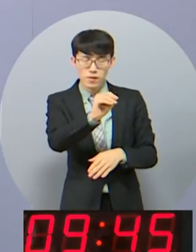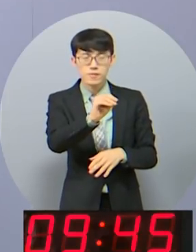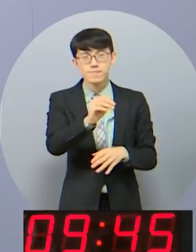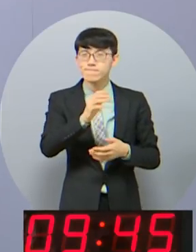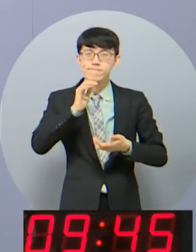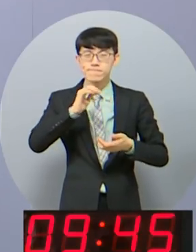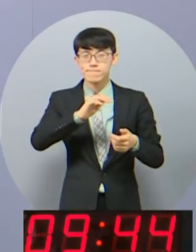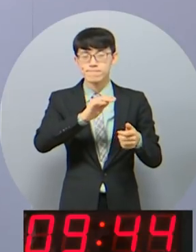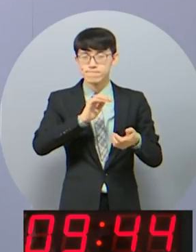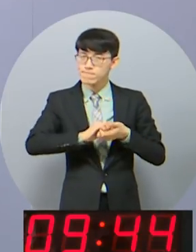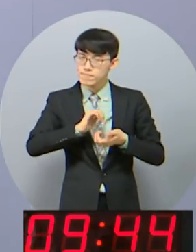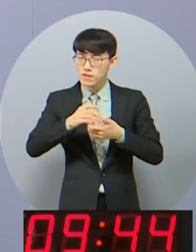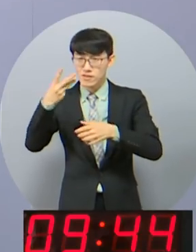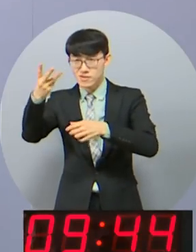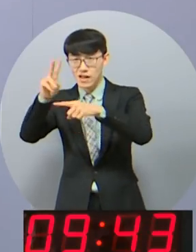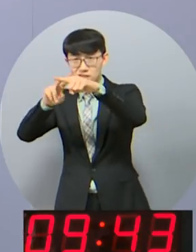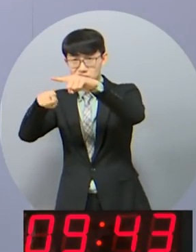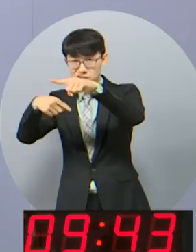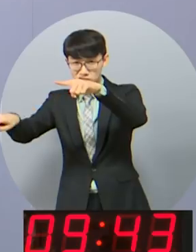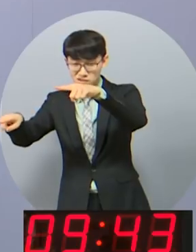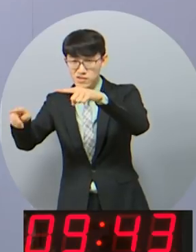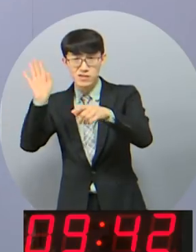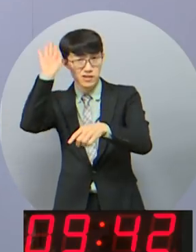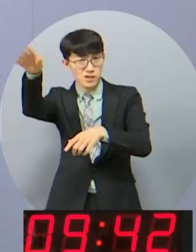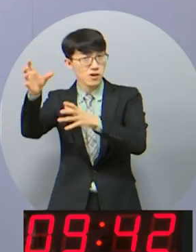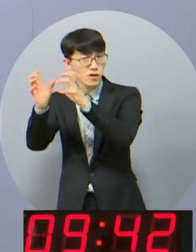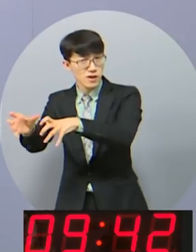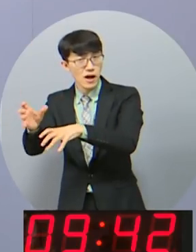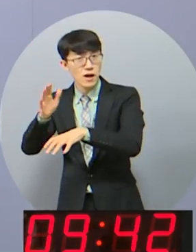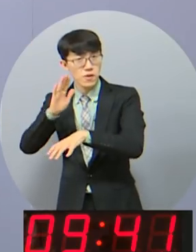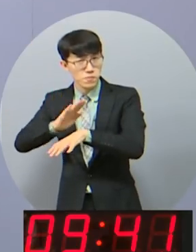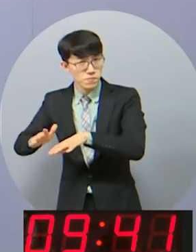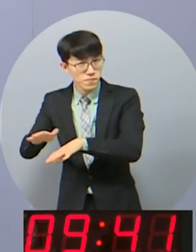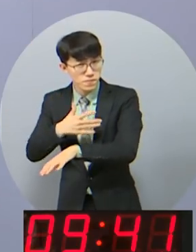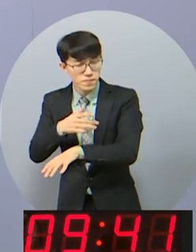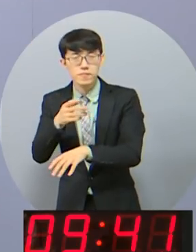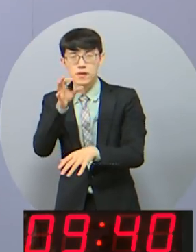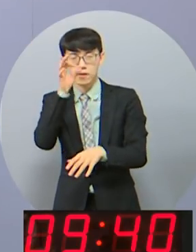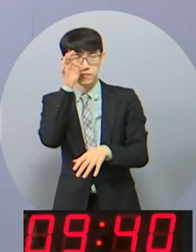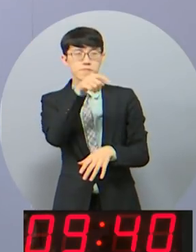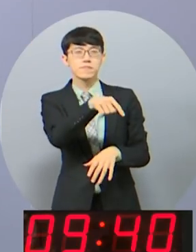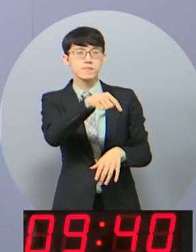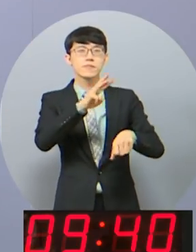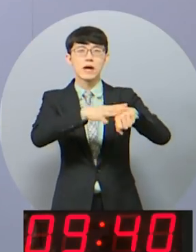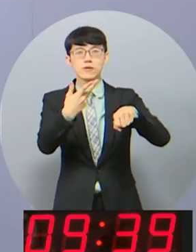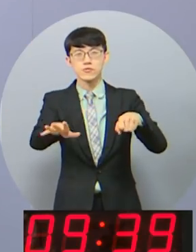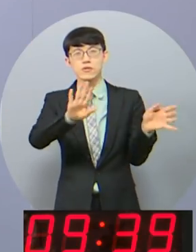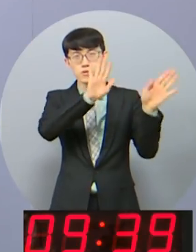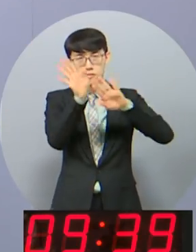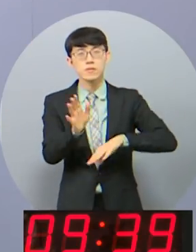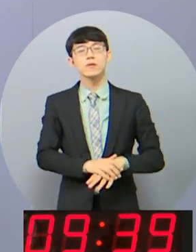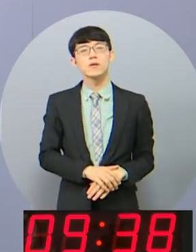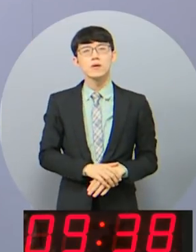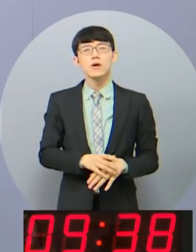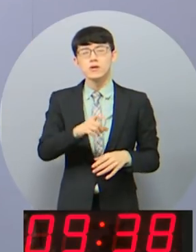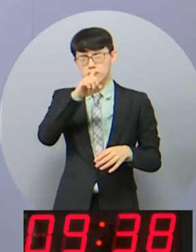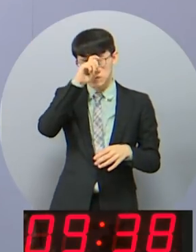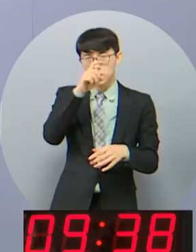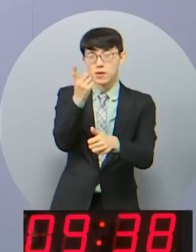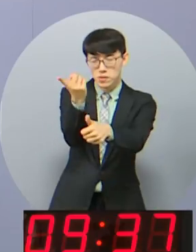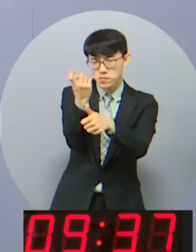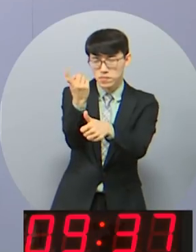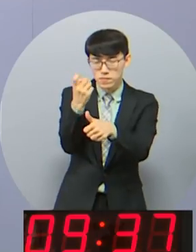法让三芝线延伸的重要关键。所以提高搭乘的意愿，加强淡